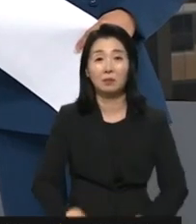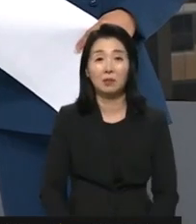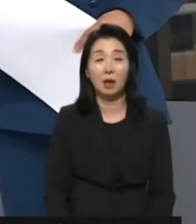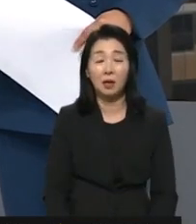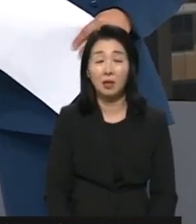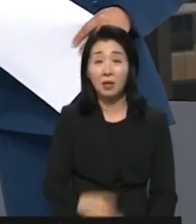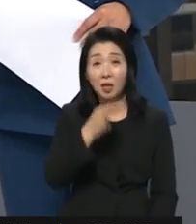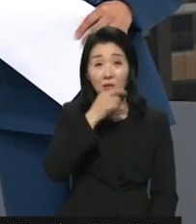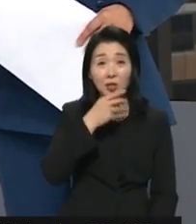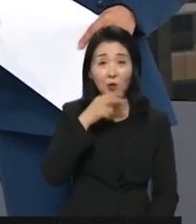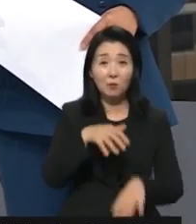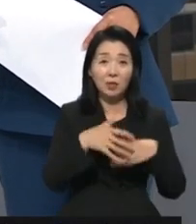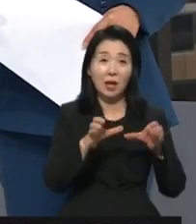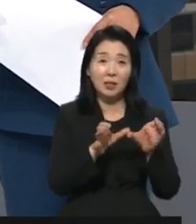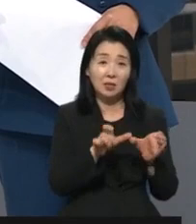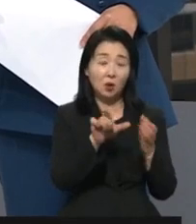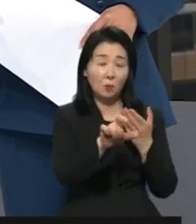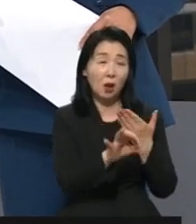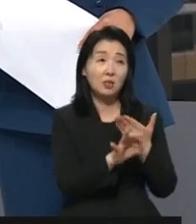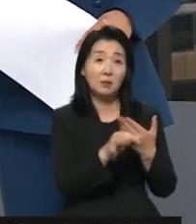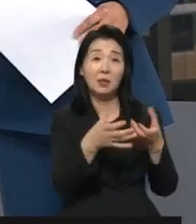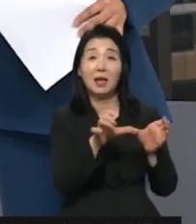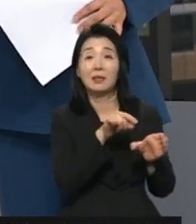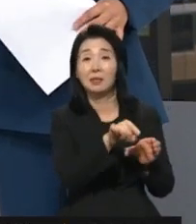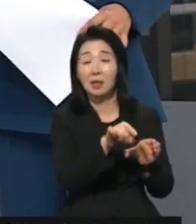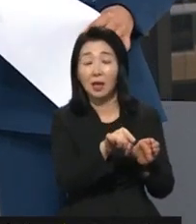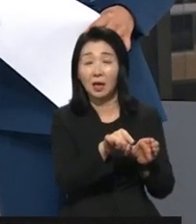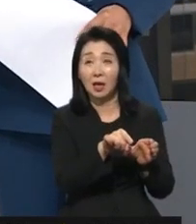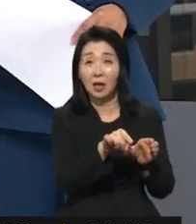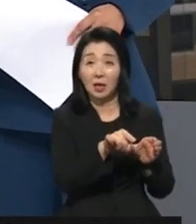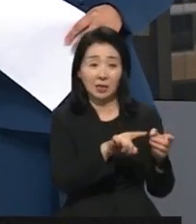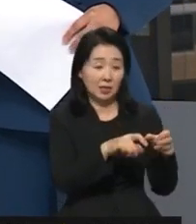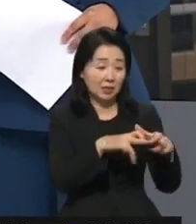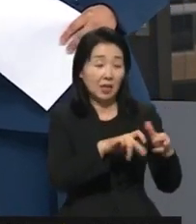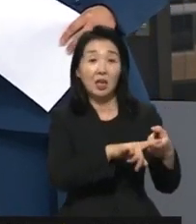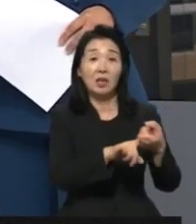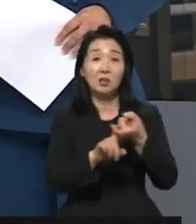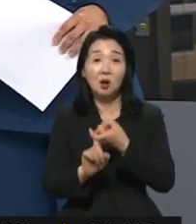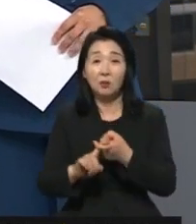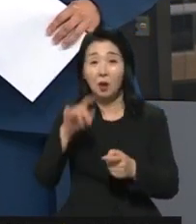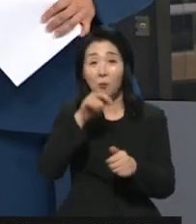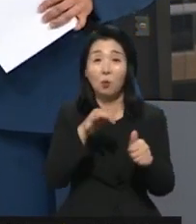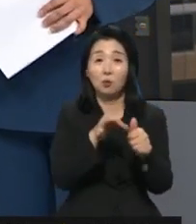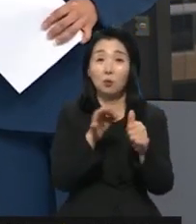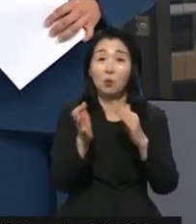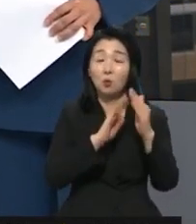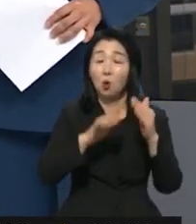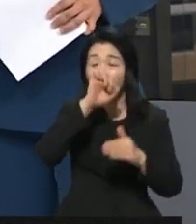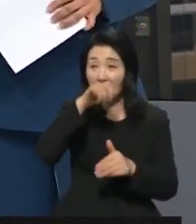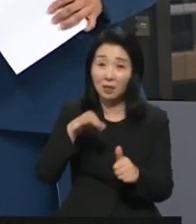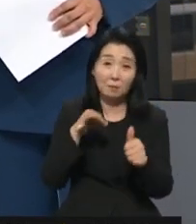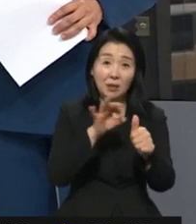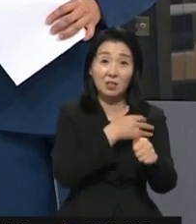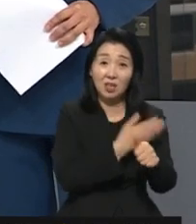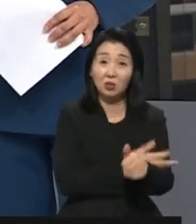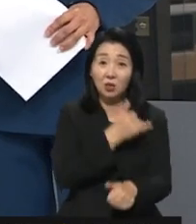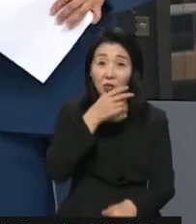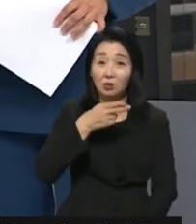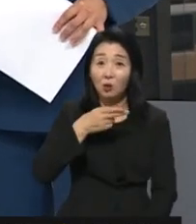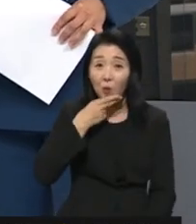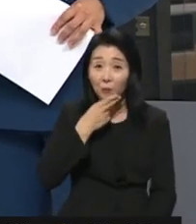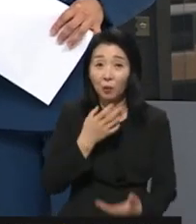비영리단체로 등록되지 않은 임의단체인 전장연이 뭐 보조금이나 공모 예산을 받을 자격이 되느냐라는